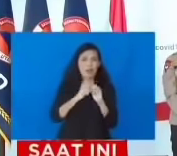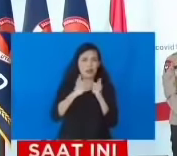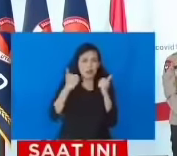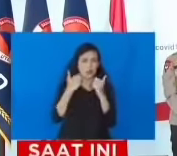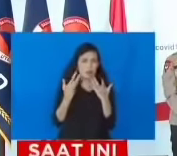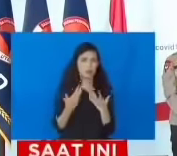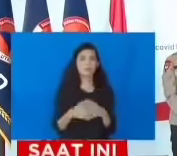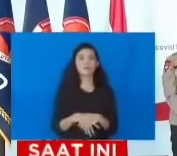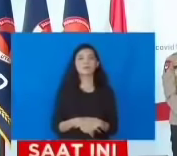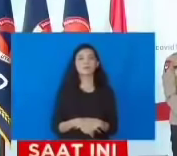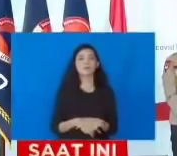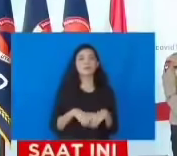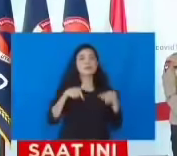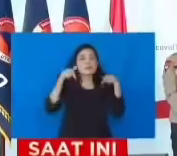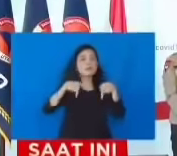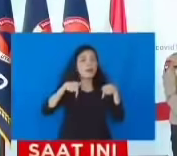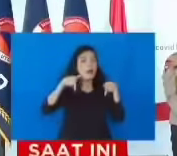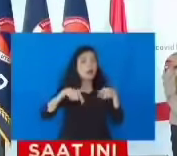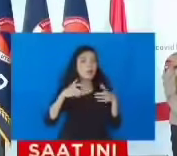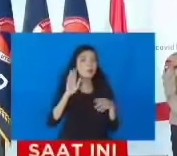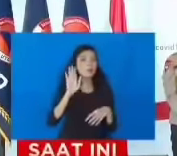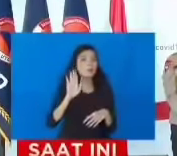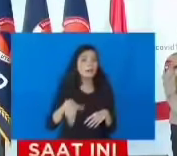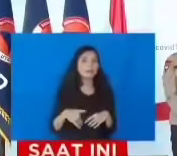saat ini masih tetap